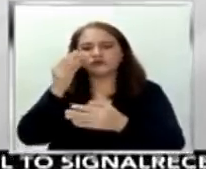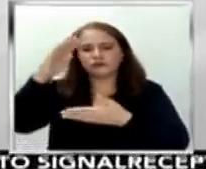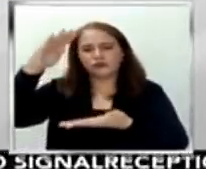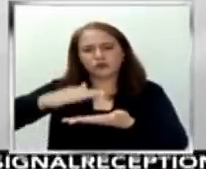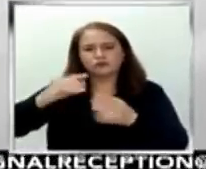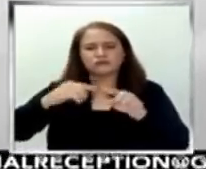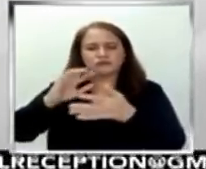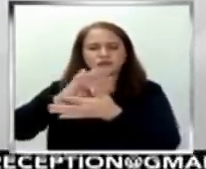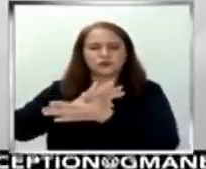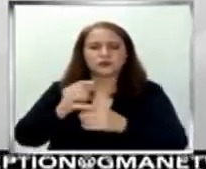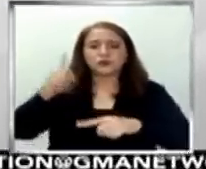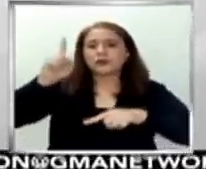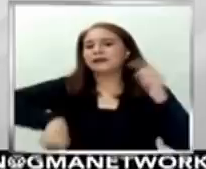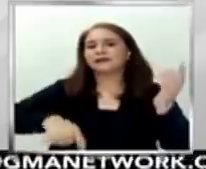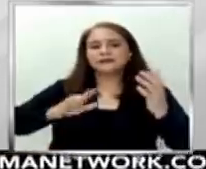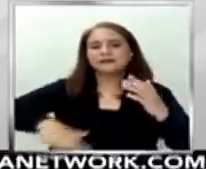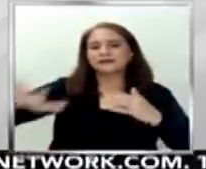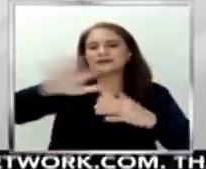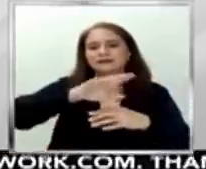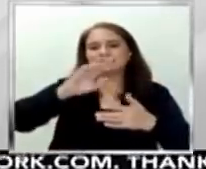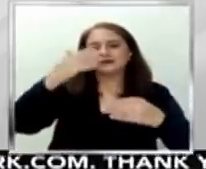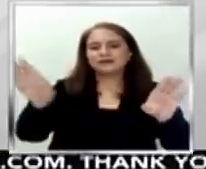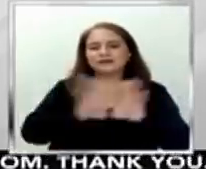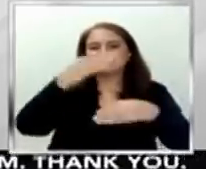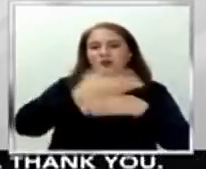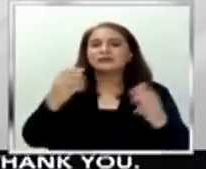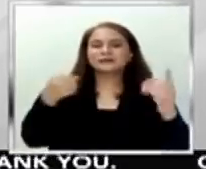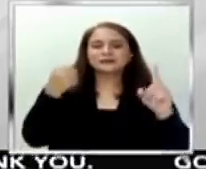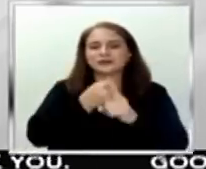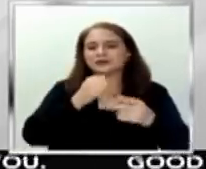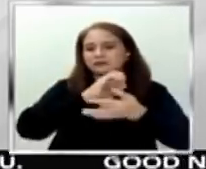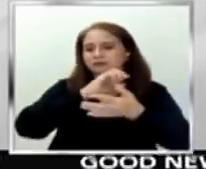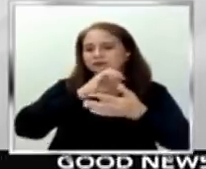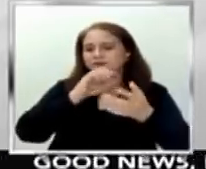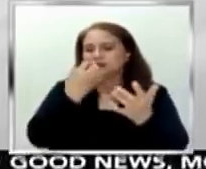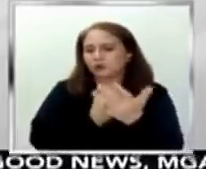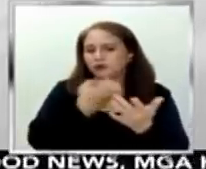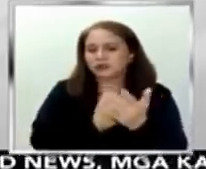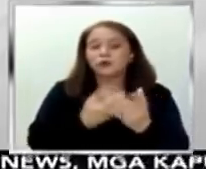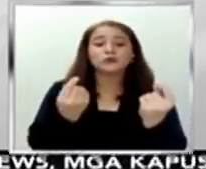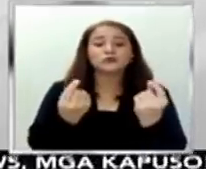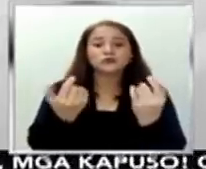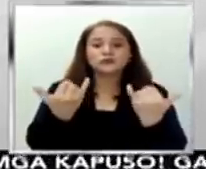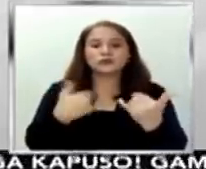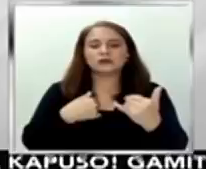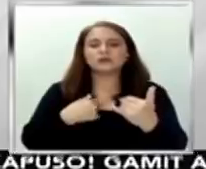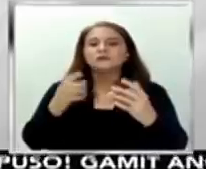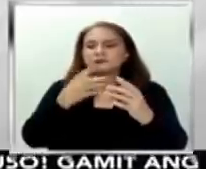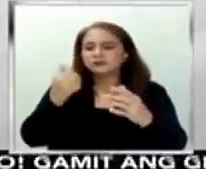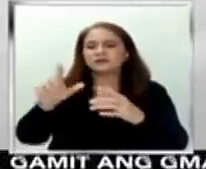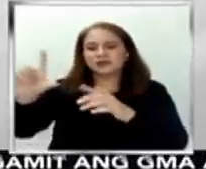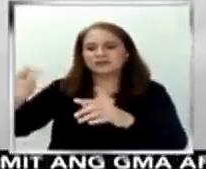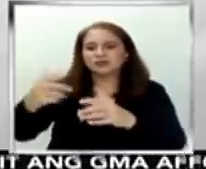kasi yun yung talagang malaking impact sa ating ekonomiya. Ang ginagawa ngayon, focus, granular pa rin yung lockdown na kung